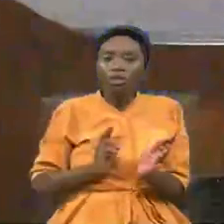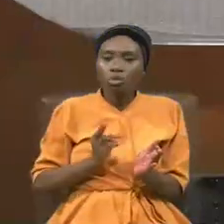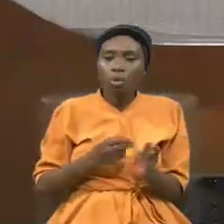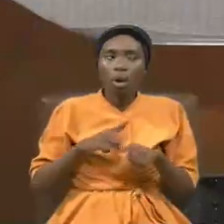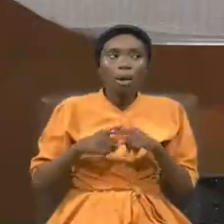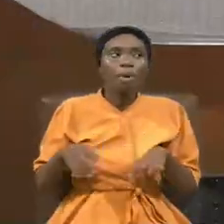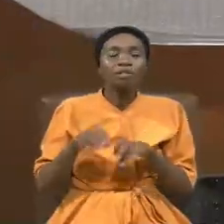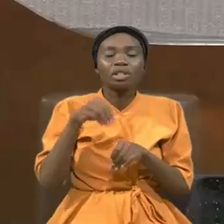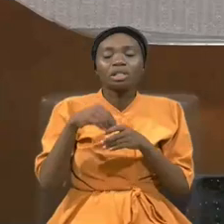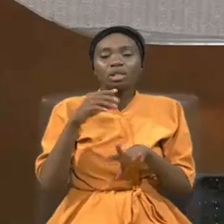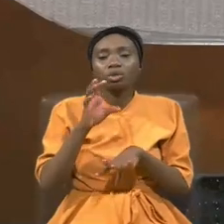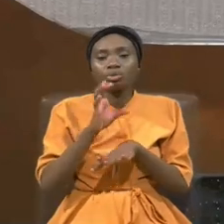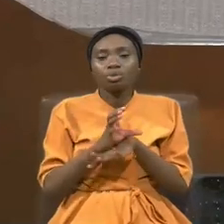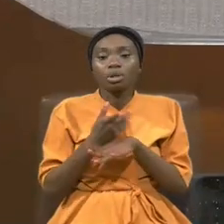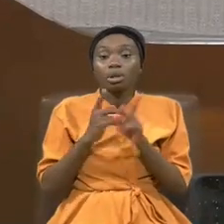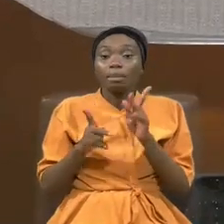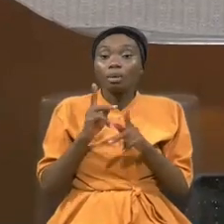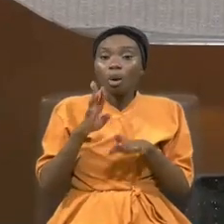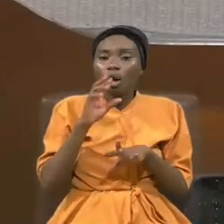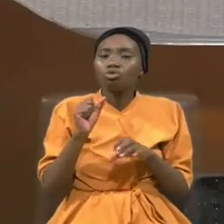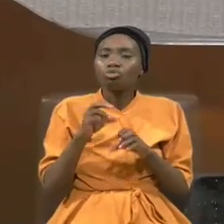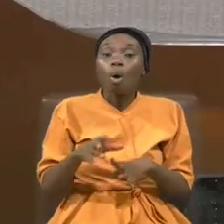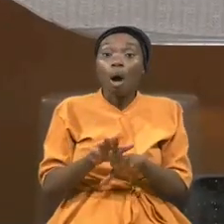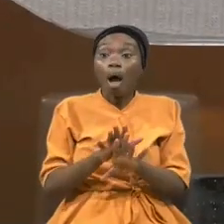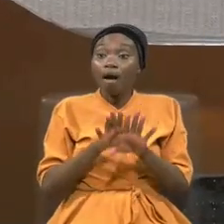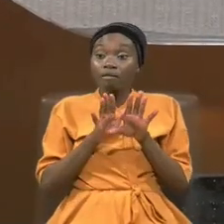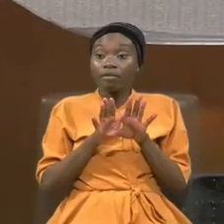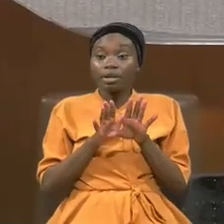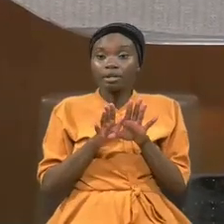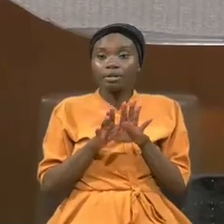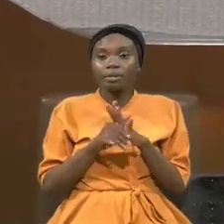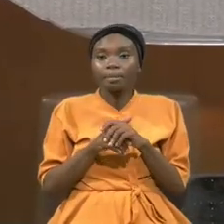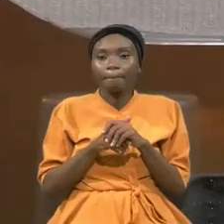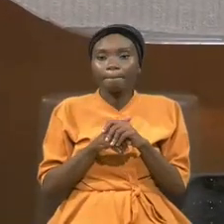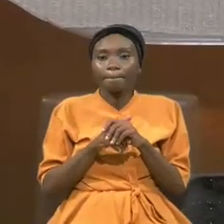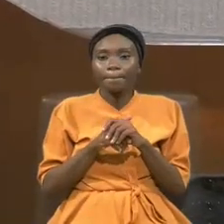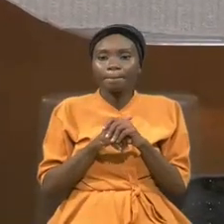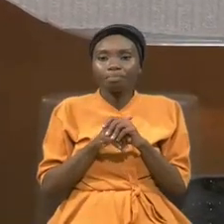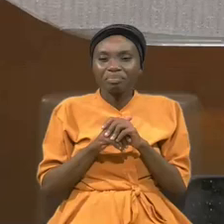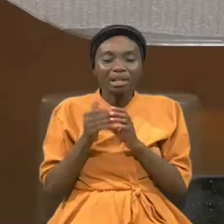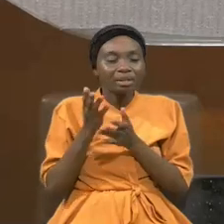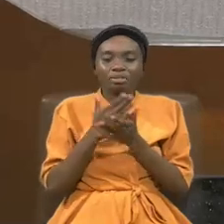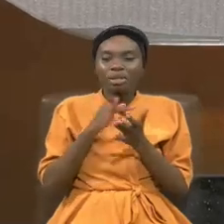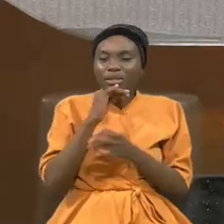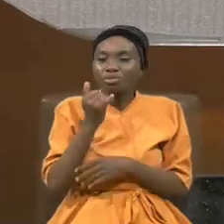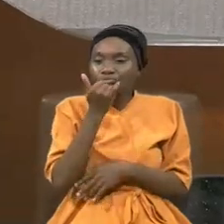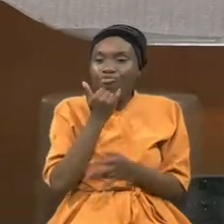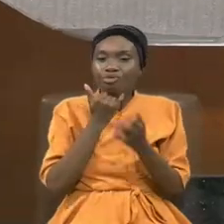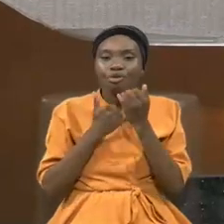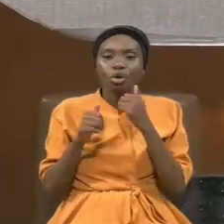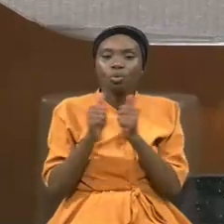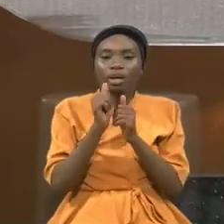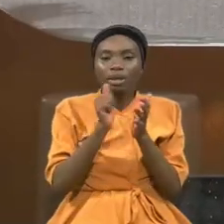même à l'église, les gens ont très peur. Quelque chose va mal avec